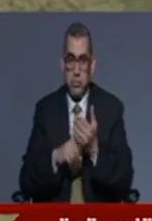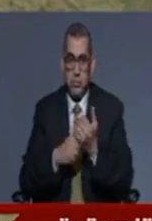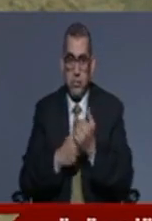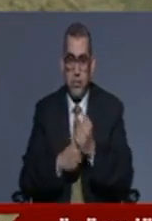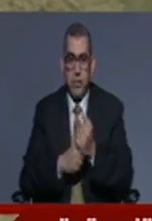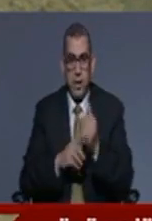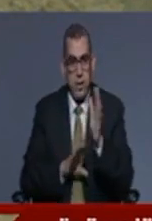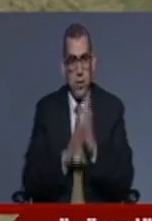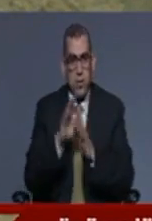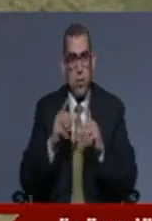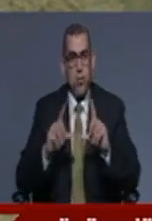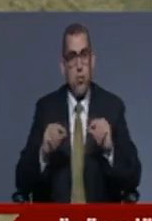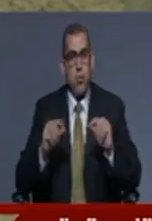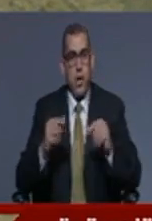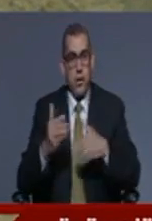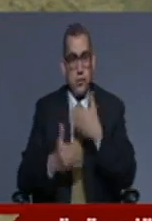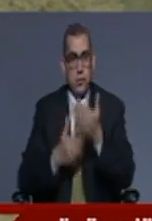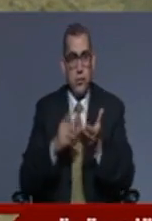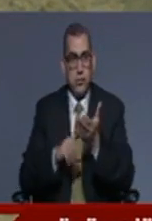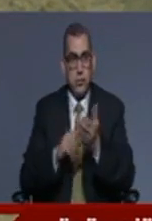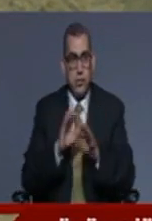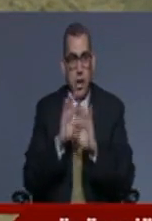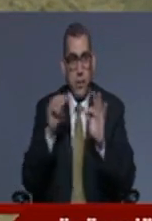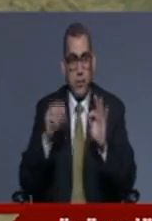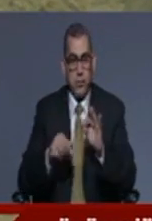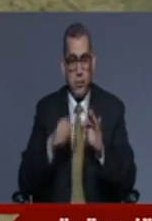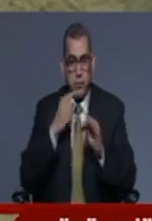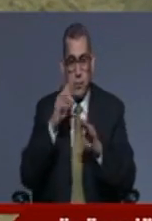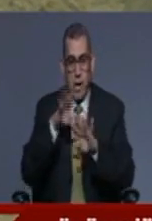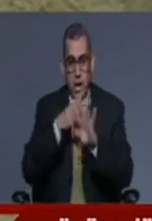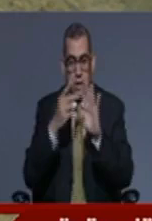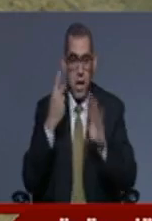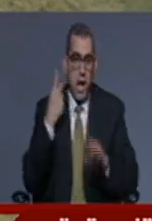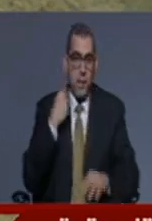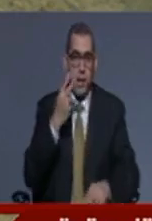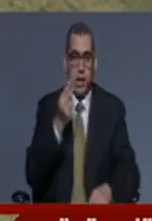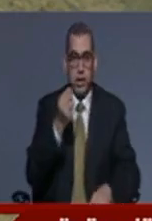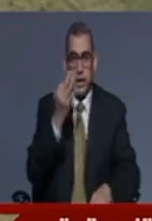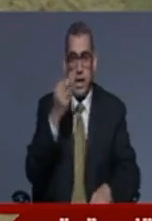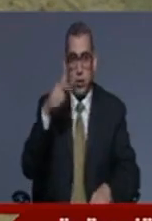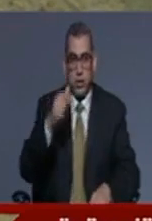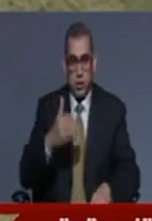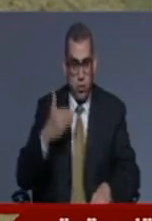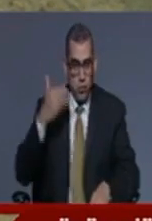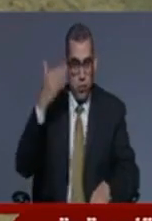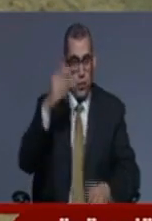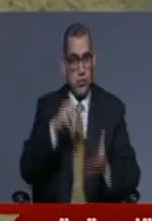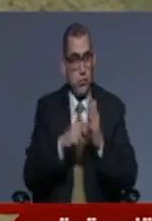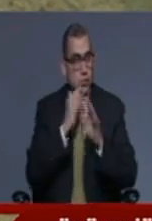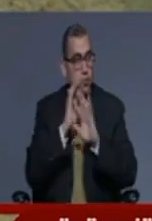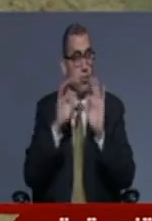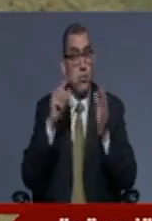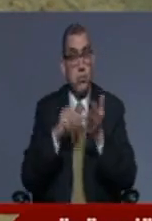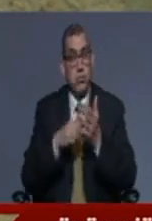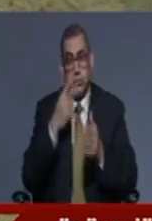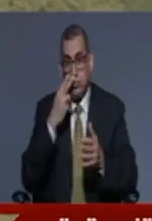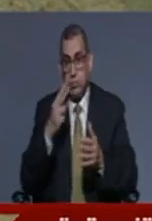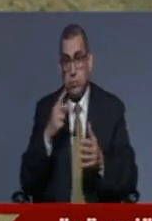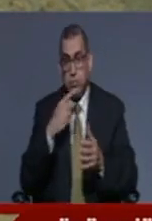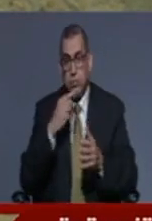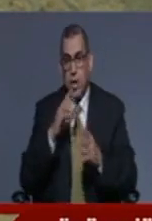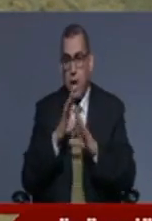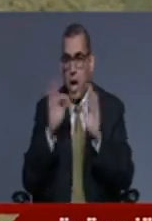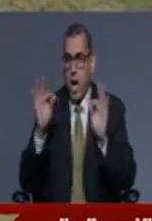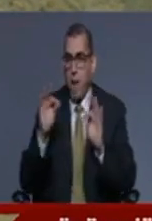إنجازات رائعة في خاصة بأجندة 2063 فيما يتعلق بالتكامل